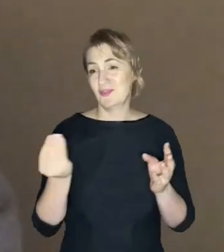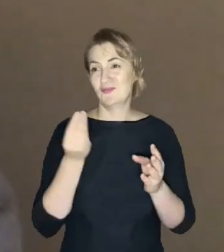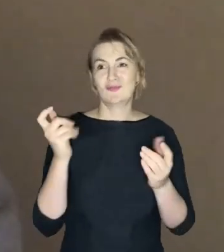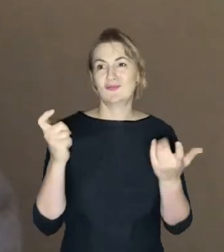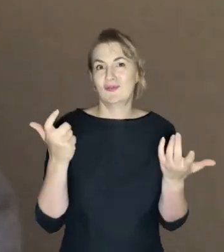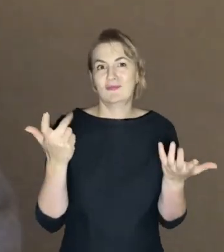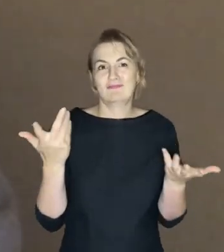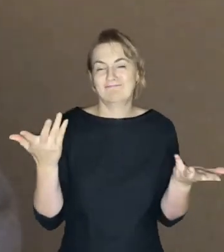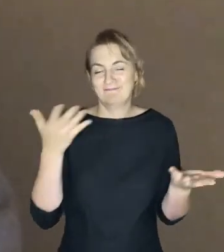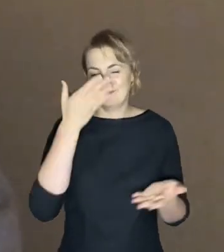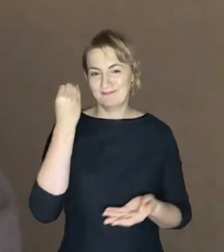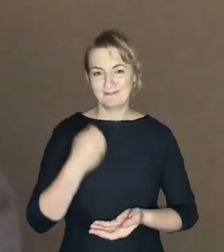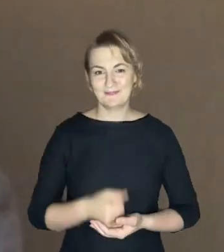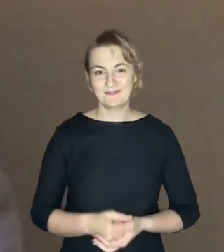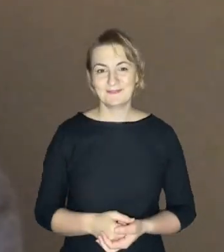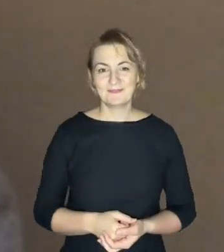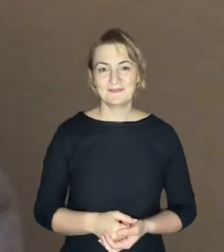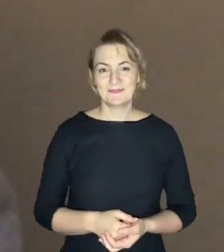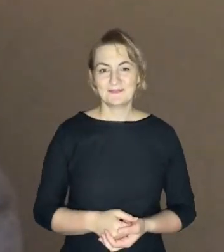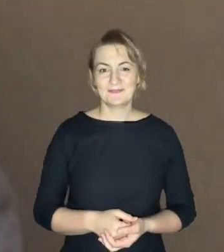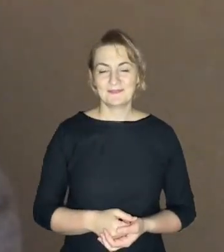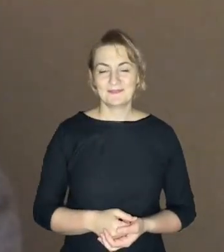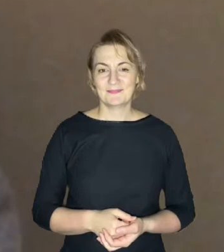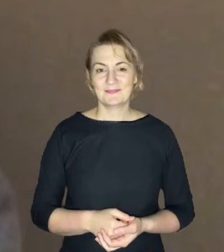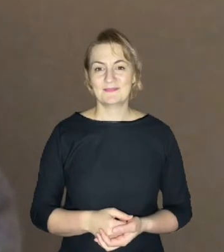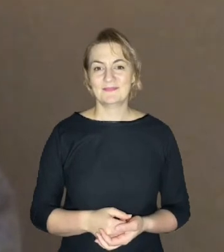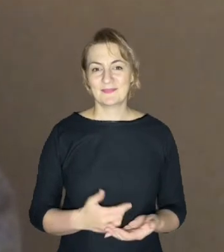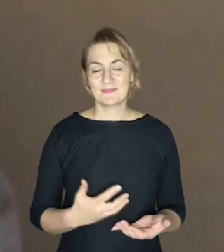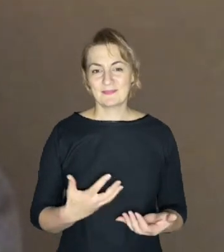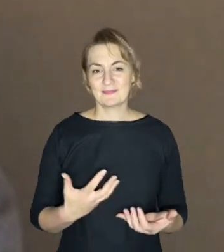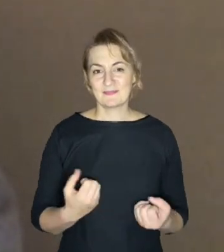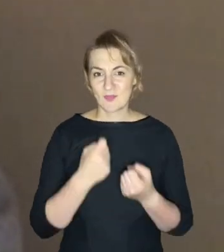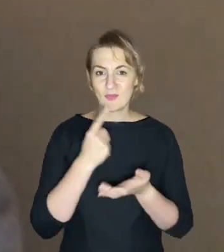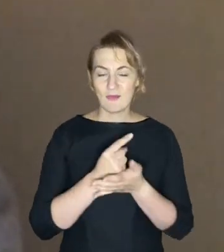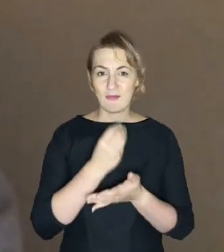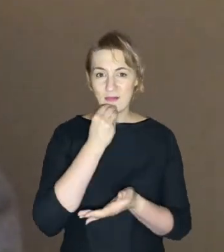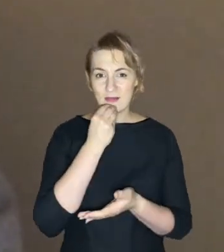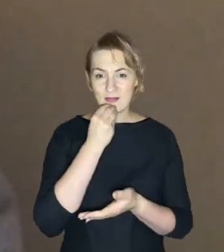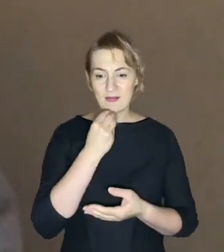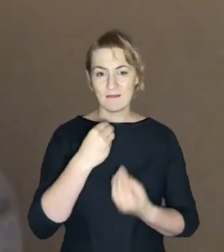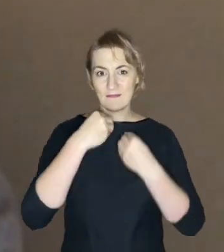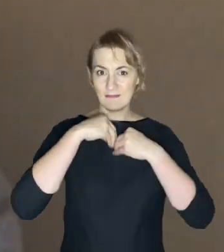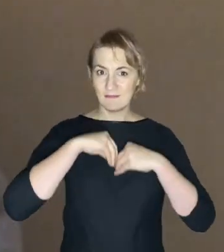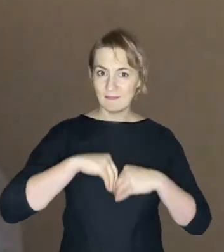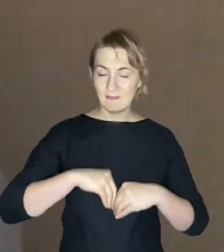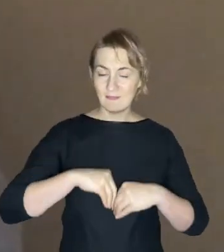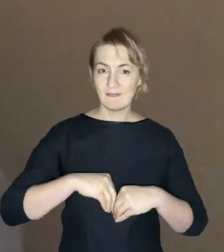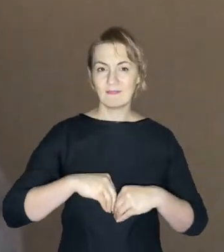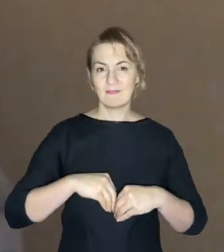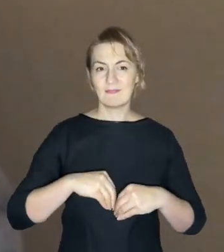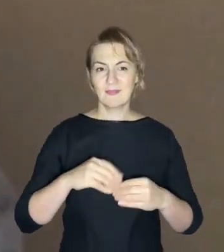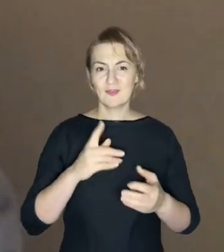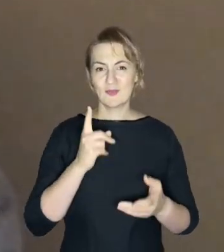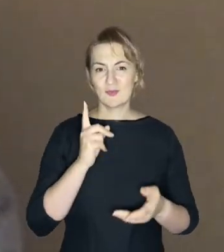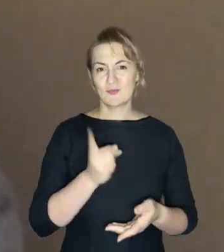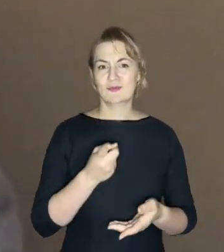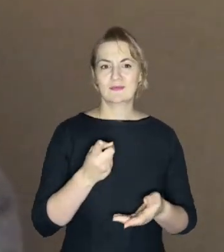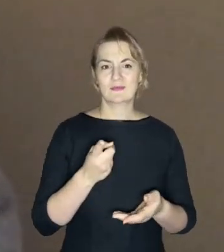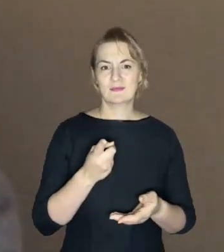tak? No, żeby to jedzenie w ogóle przyswoić, to potrzebujemy w ogóle tych kilku kilogramów